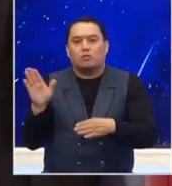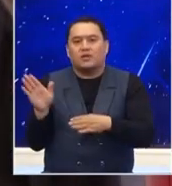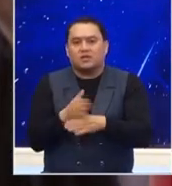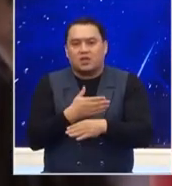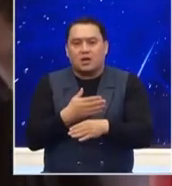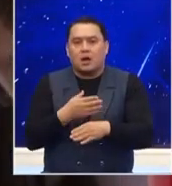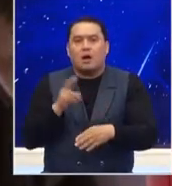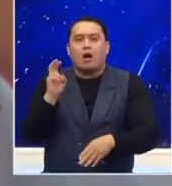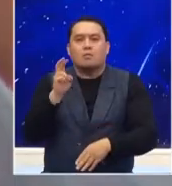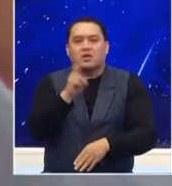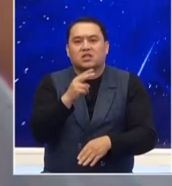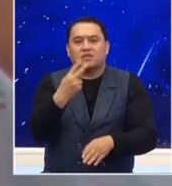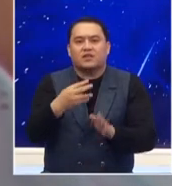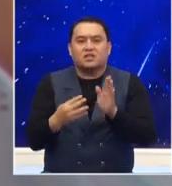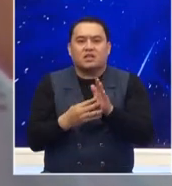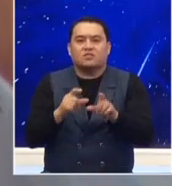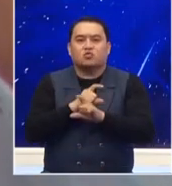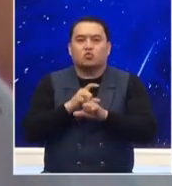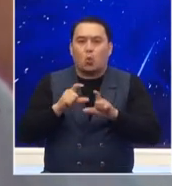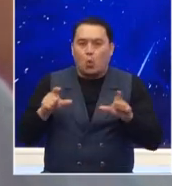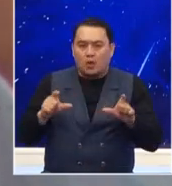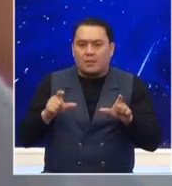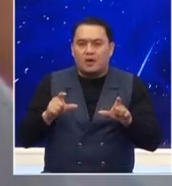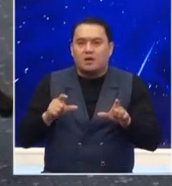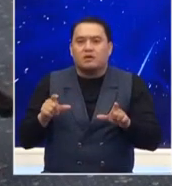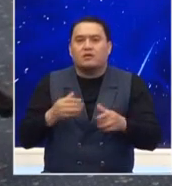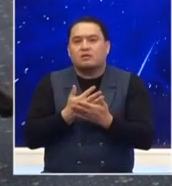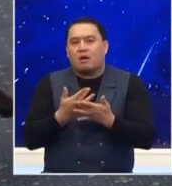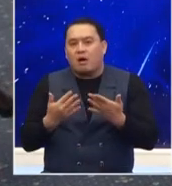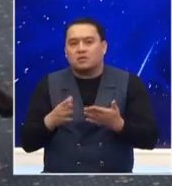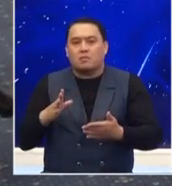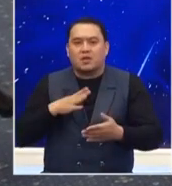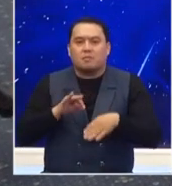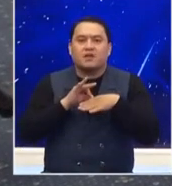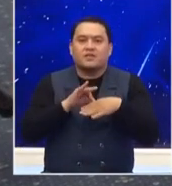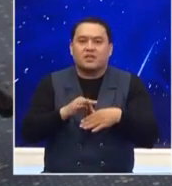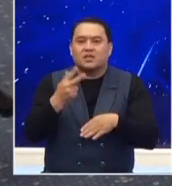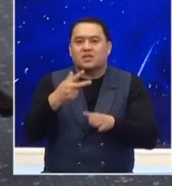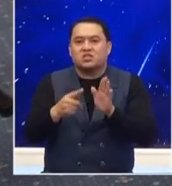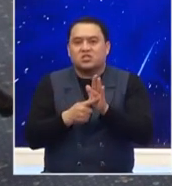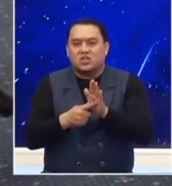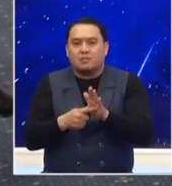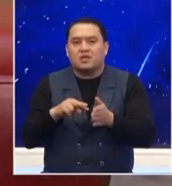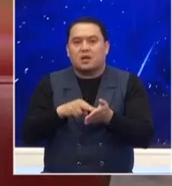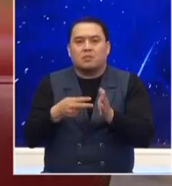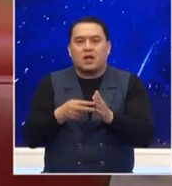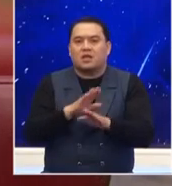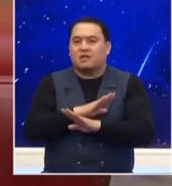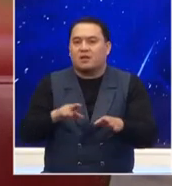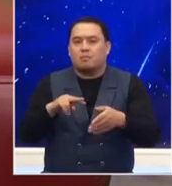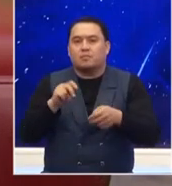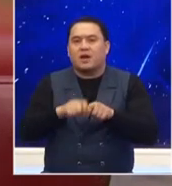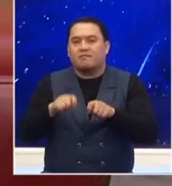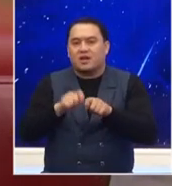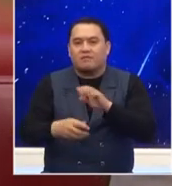устранены. Специалисты обошли 29 областных школ. Помимо прочего, ими было проведено и 37 внеплановых проверок,